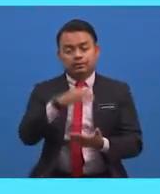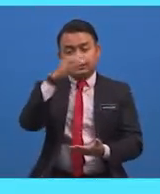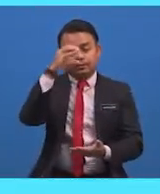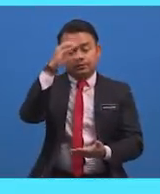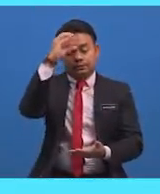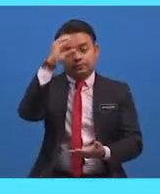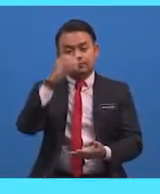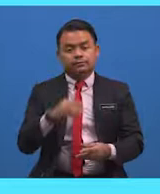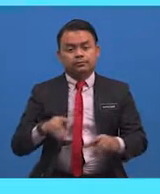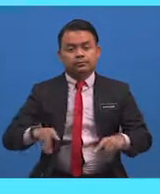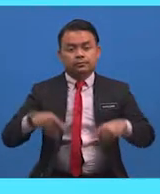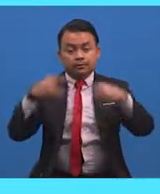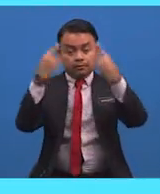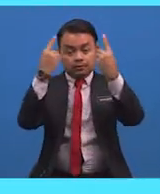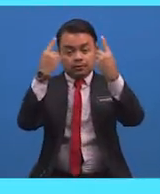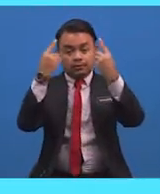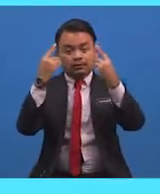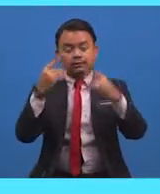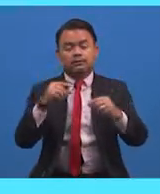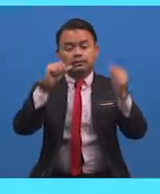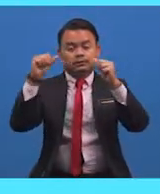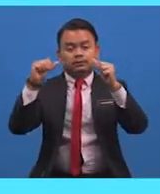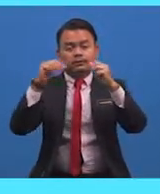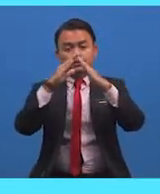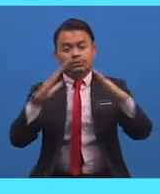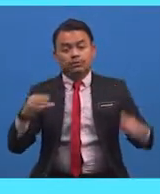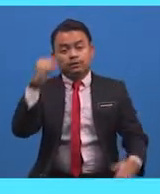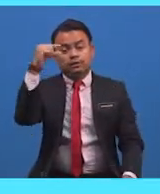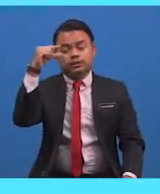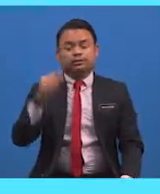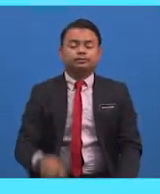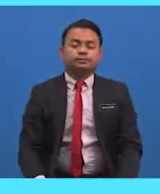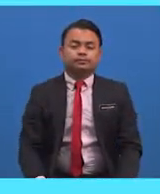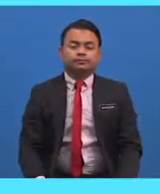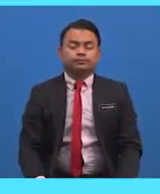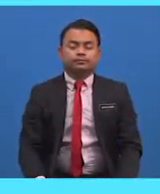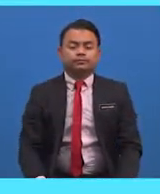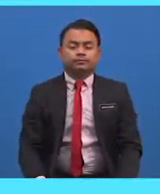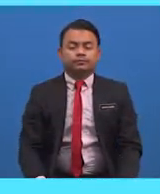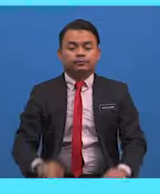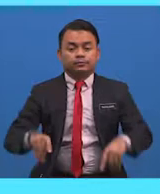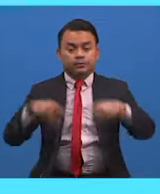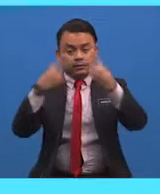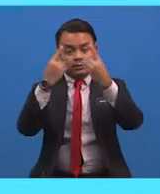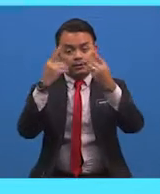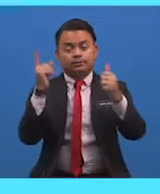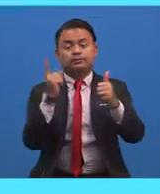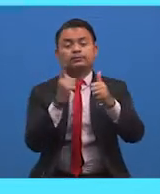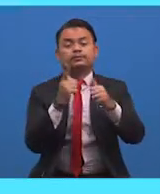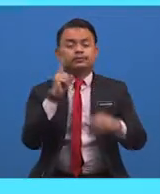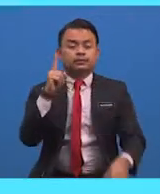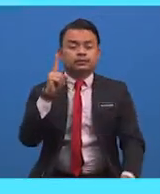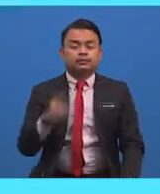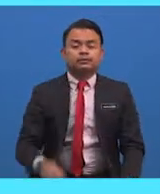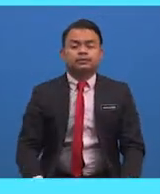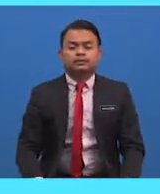gas rumah hijau. Kesan yang pertama gas rumah hijau ialah mengurangkan kelembapan udara persekitaran